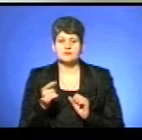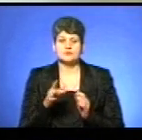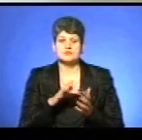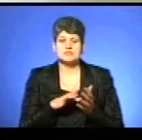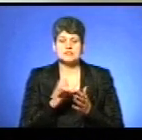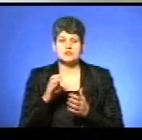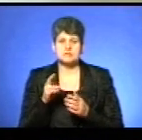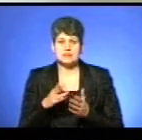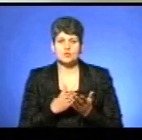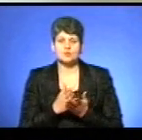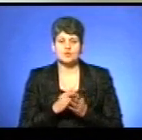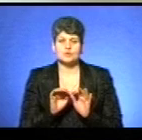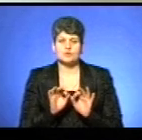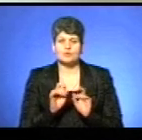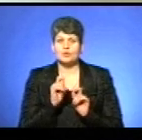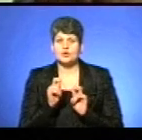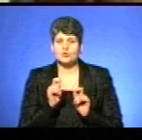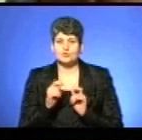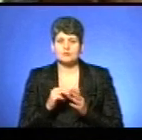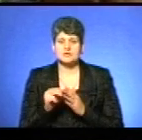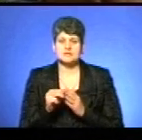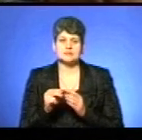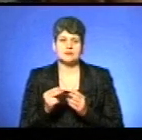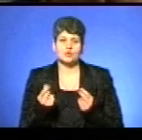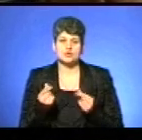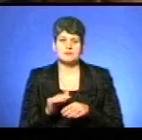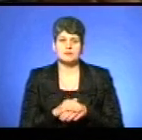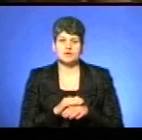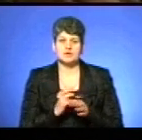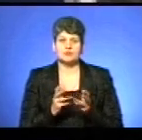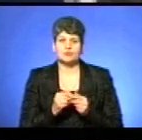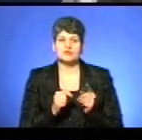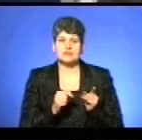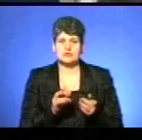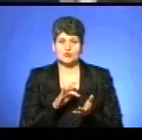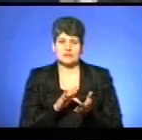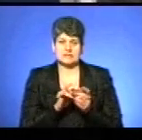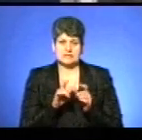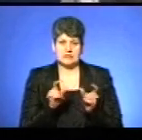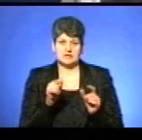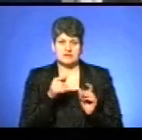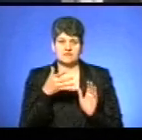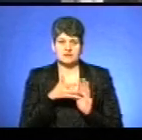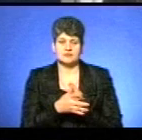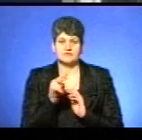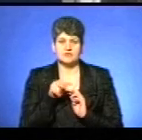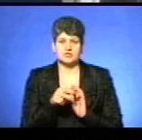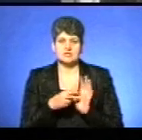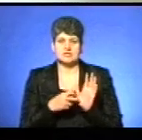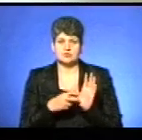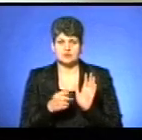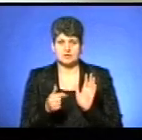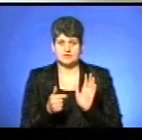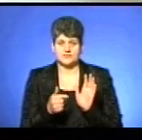соціального обслуговування, розповів, подарунки придбали за кошти благодійного рахунку їхнього центру. На них витратили 2700